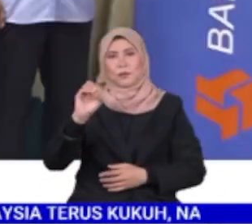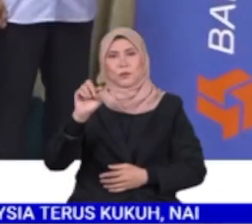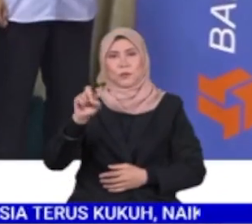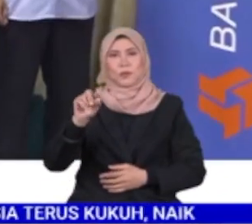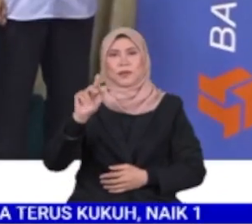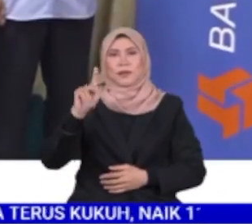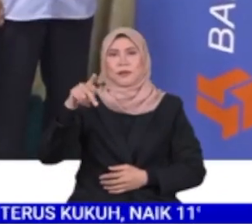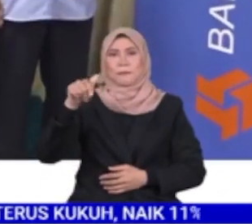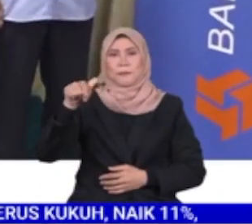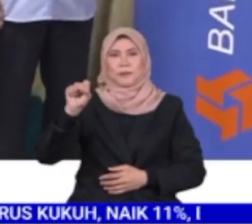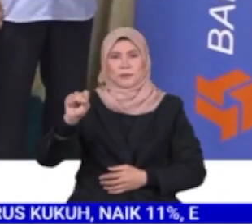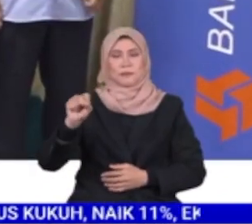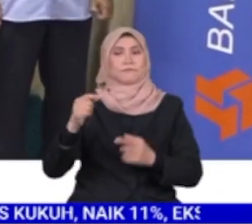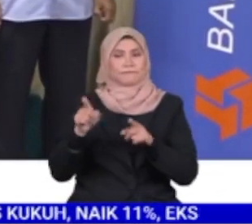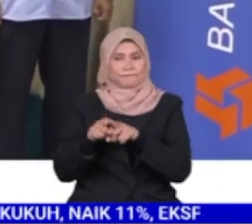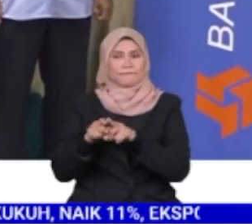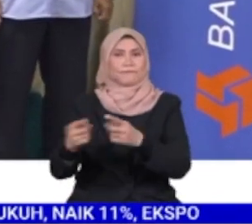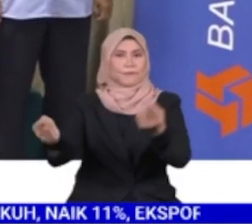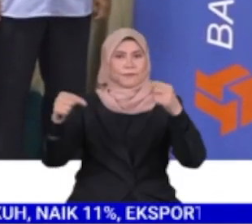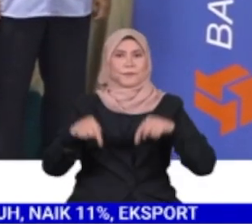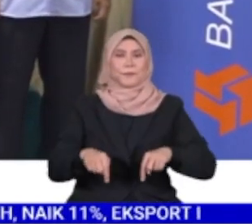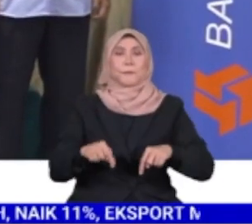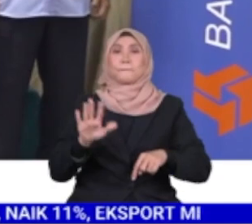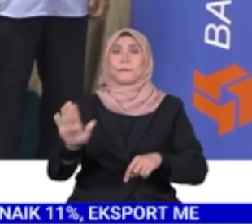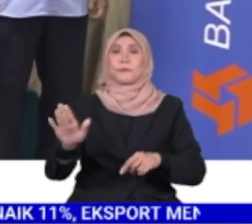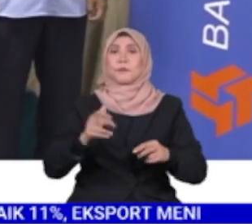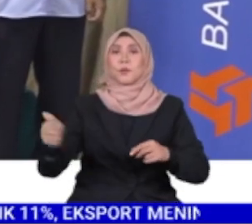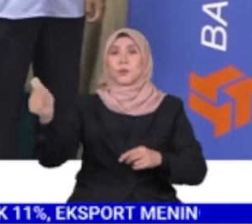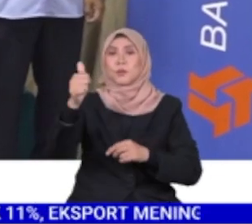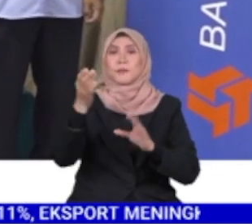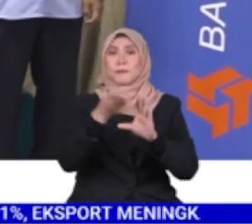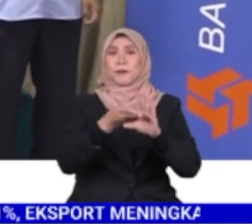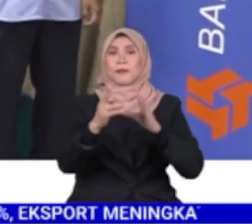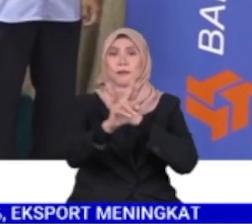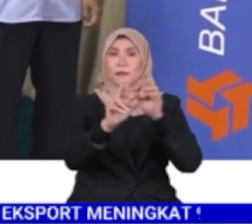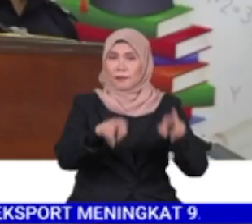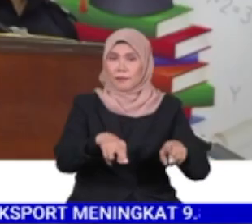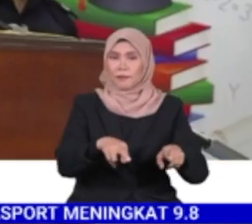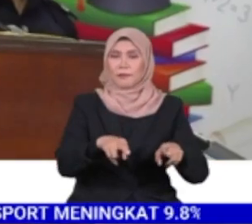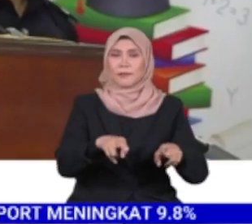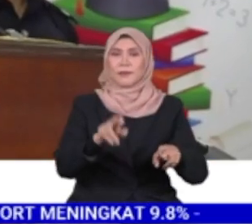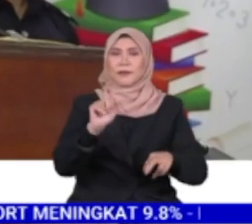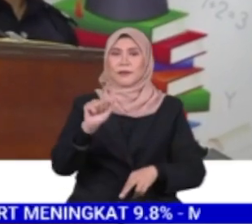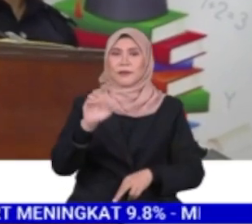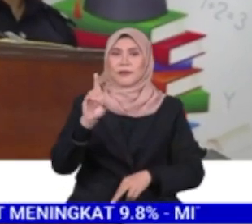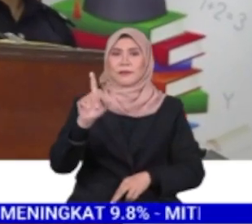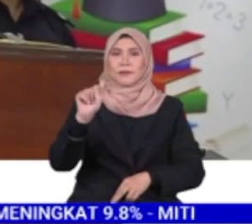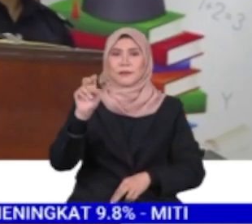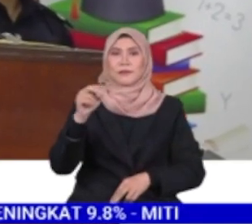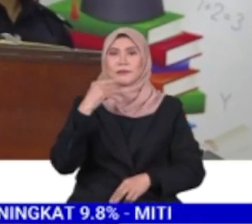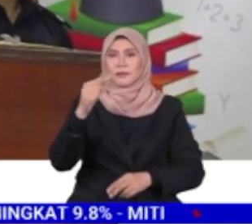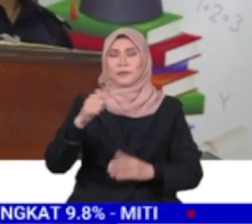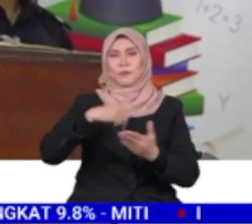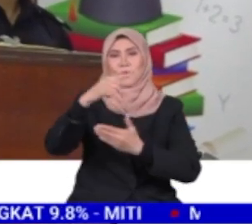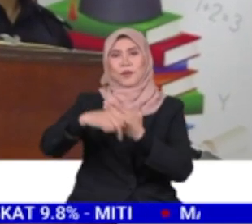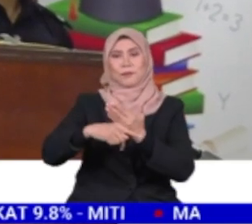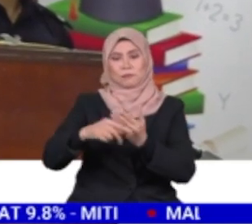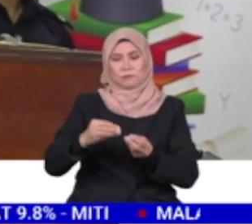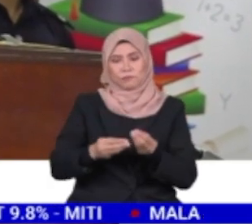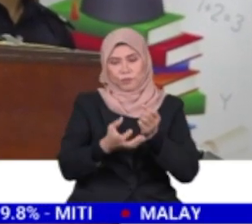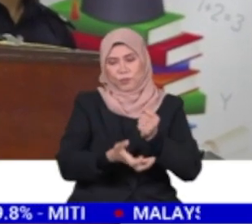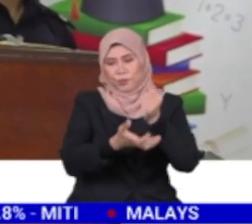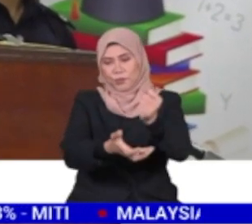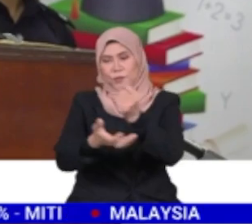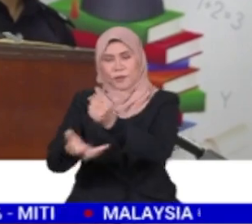kapas Muhammad Fazli Oman Dalam pada itu menurut pengurus cawangan band rakyat adilan Muhammad menurut si program Pak Agi hansakad